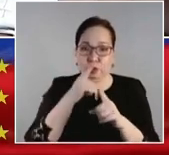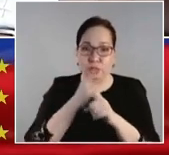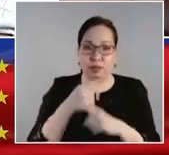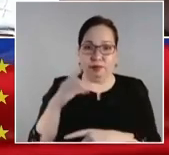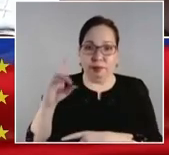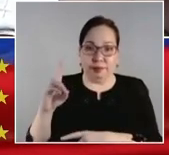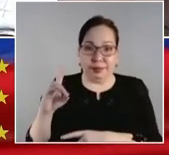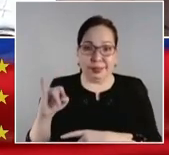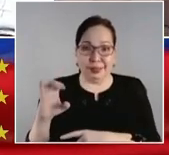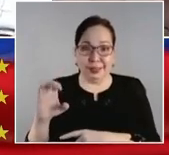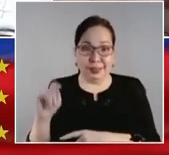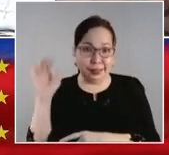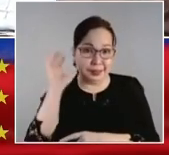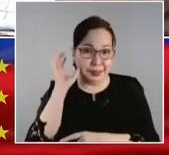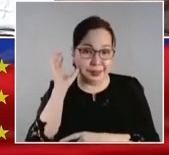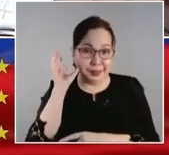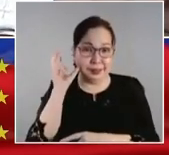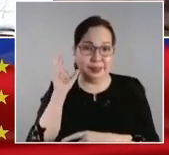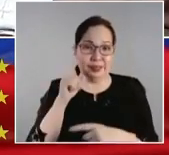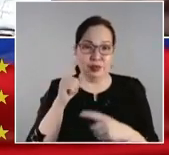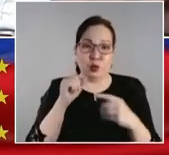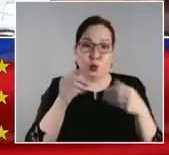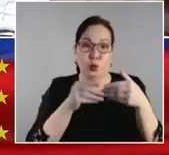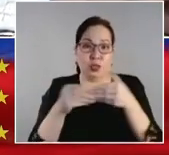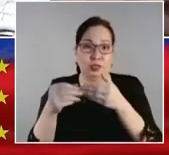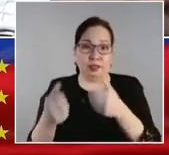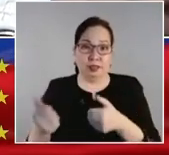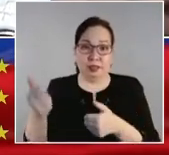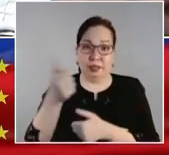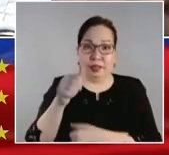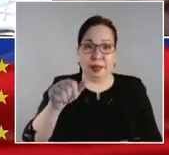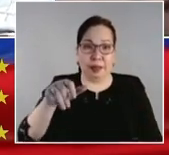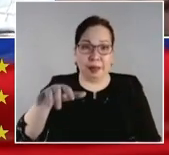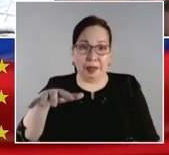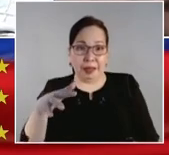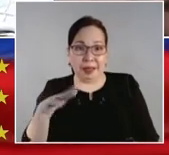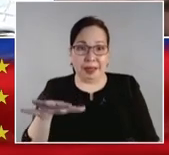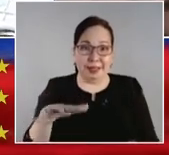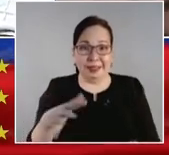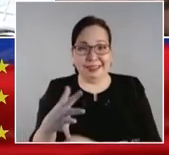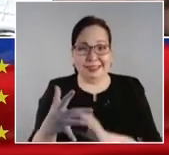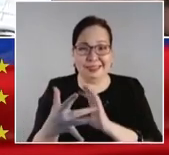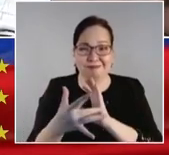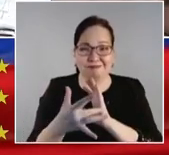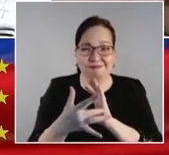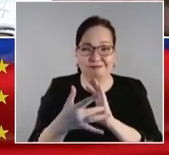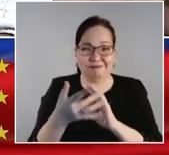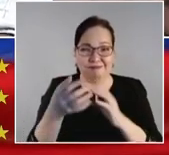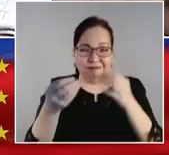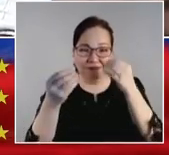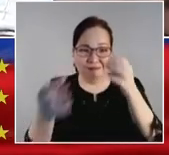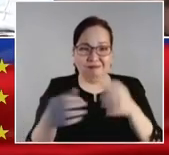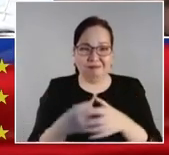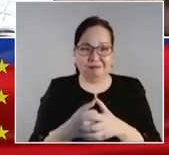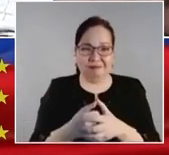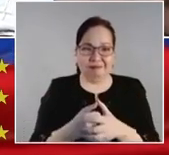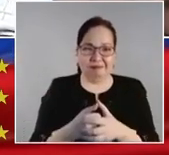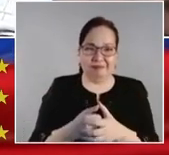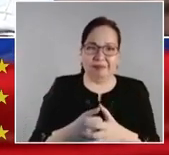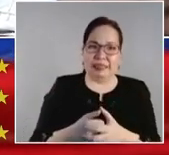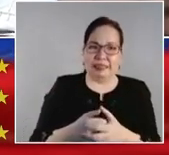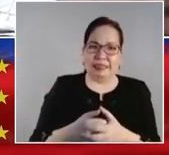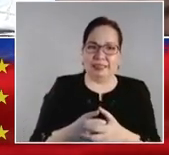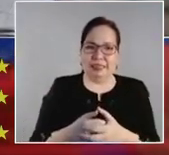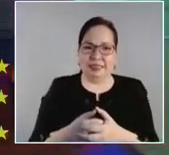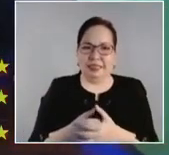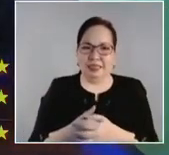ako, yung naging pinuno doon eh, hindi masyadong IT literate. So how could you expect improvements? To, Secretary Greg